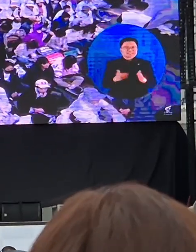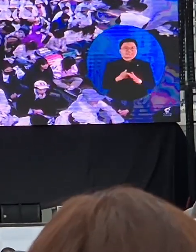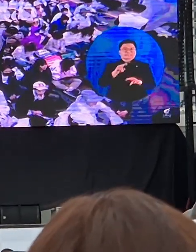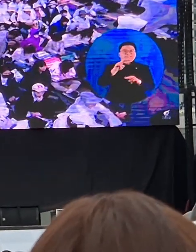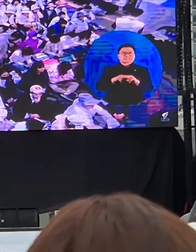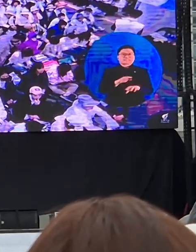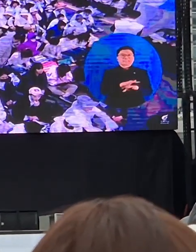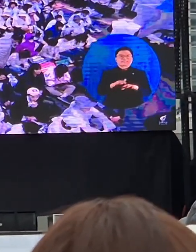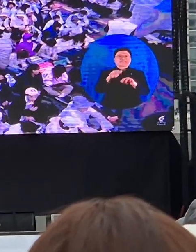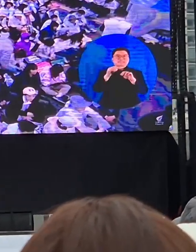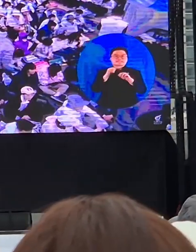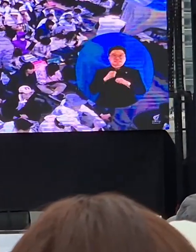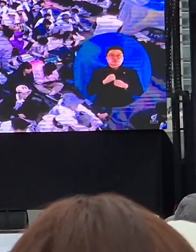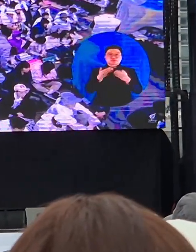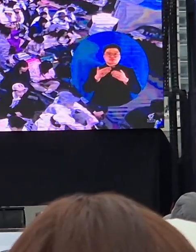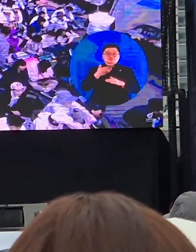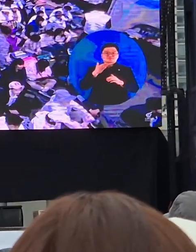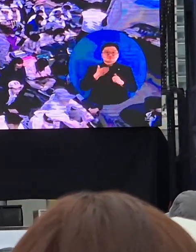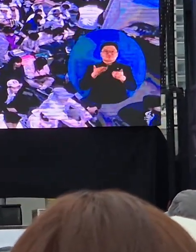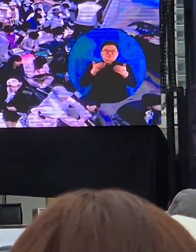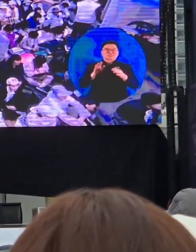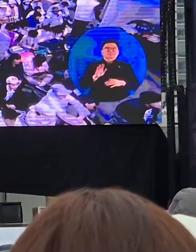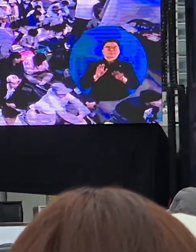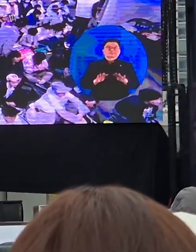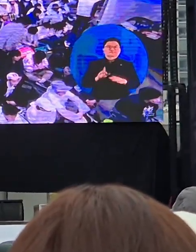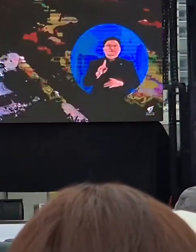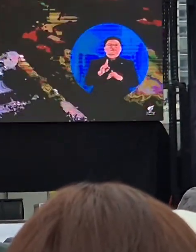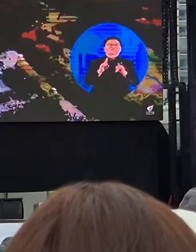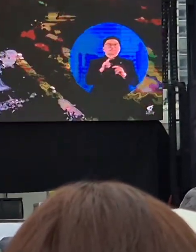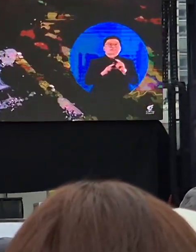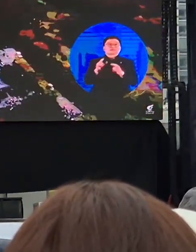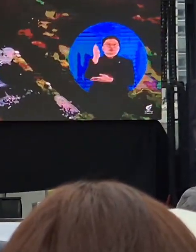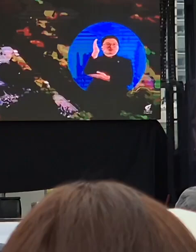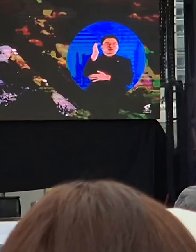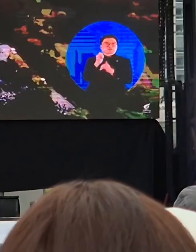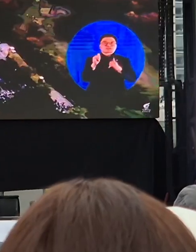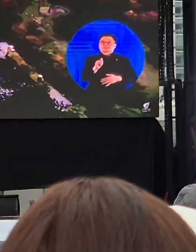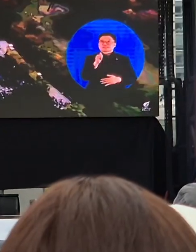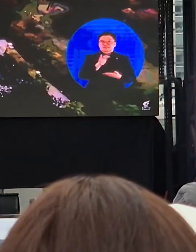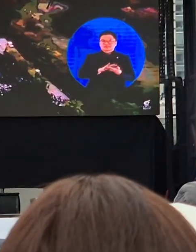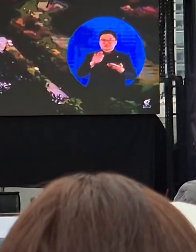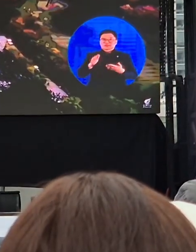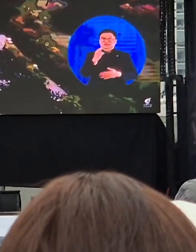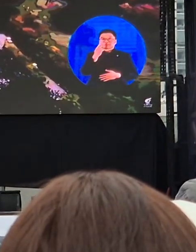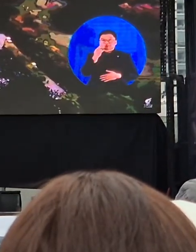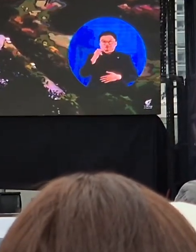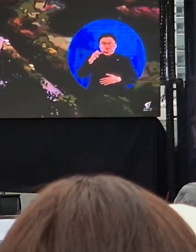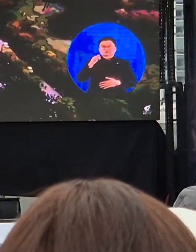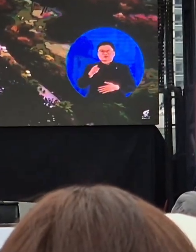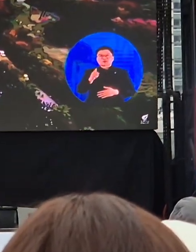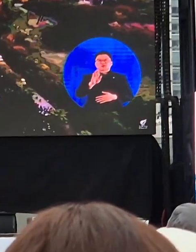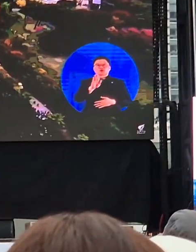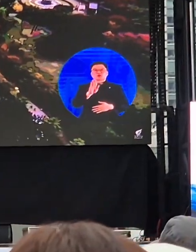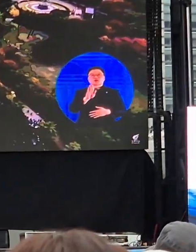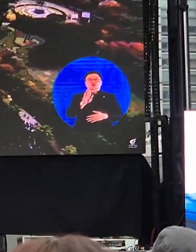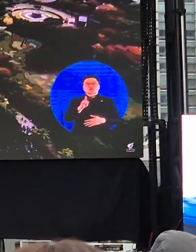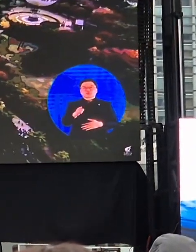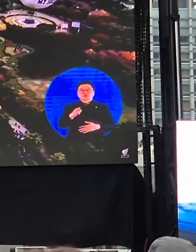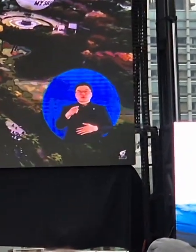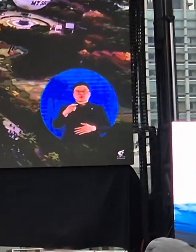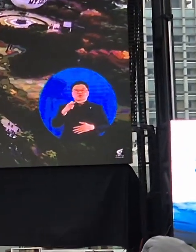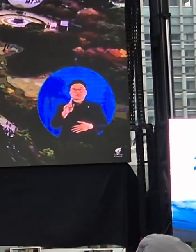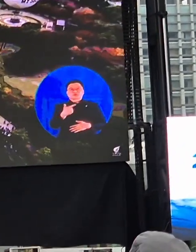드립니다. 이 시간 한 분의 설교자가 더 계십니다. 미국 커버넌트 대학의 명예